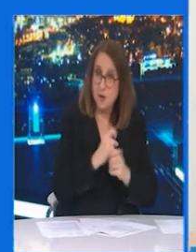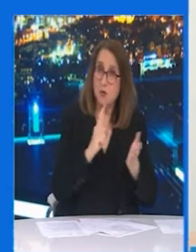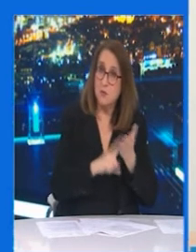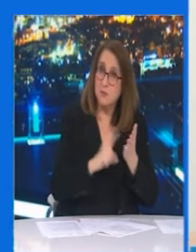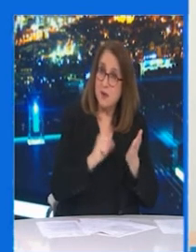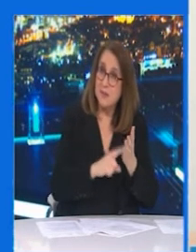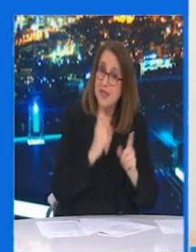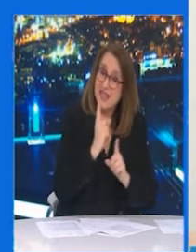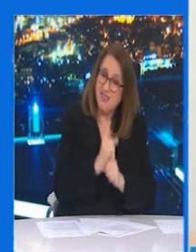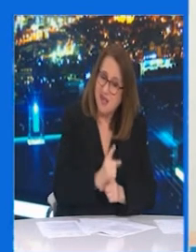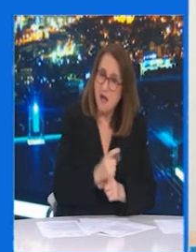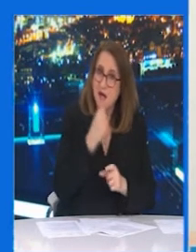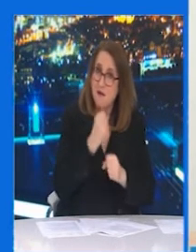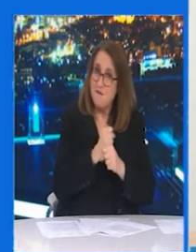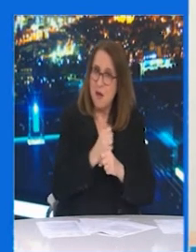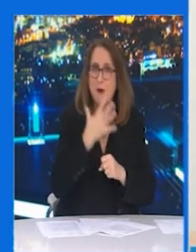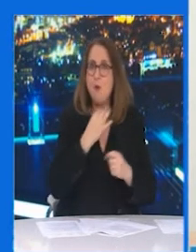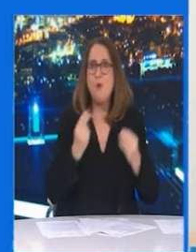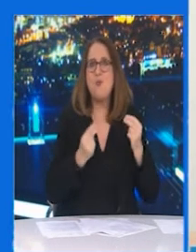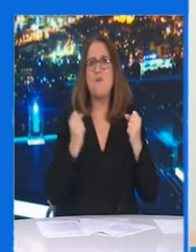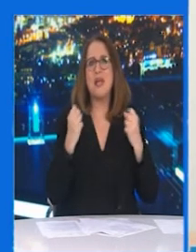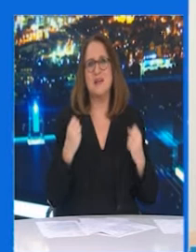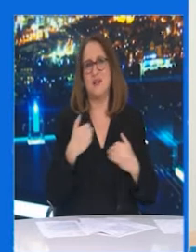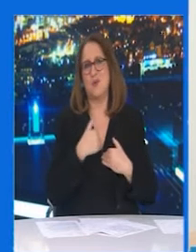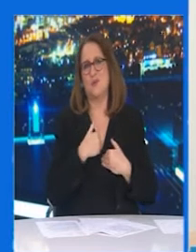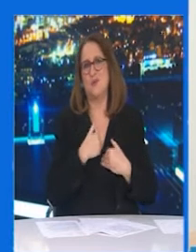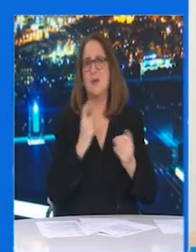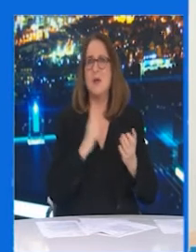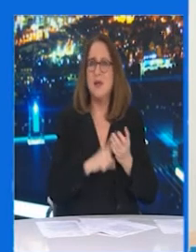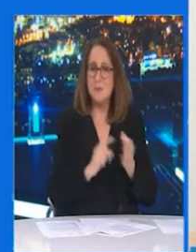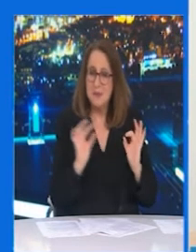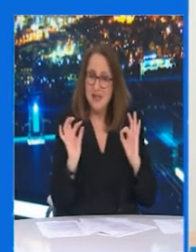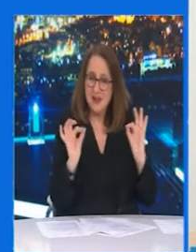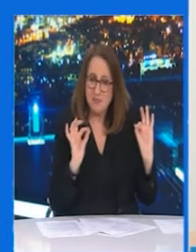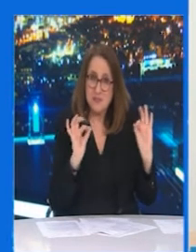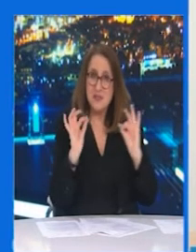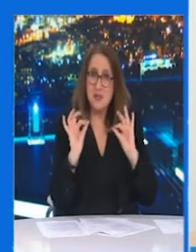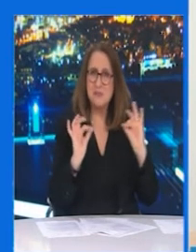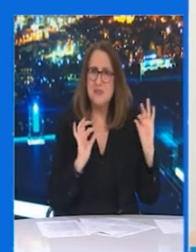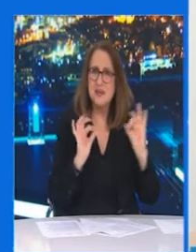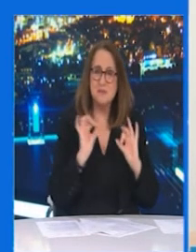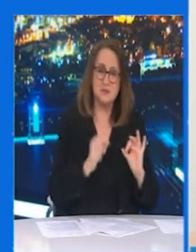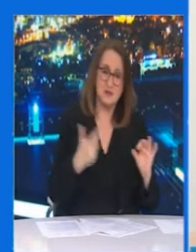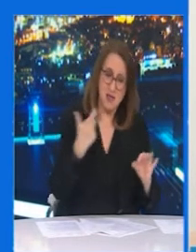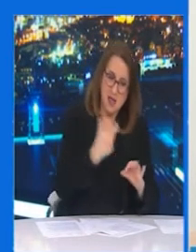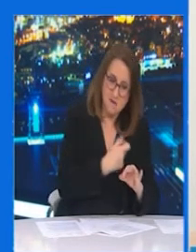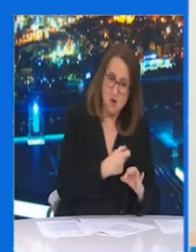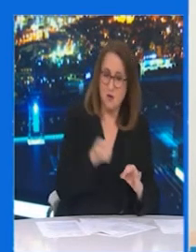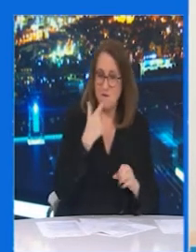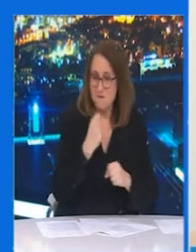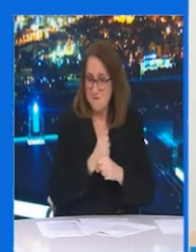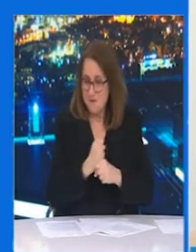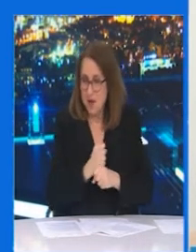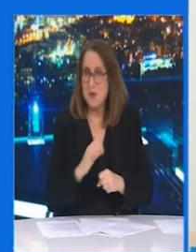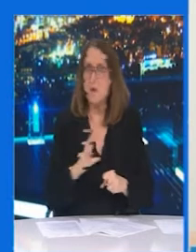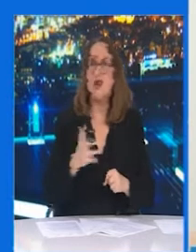συγκεκριμένη φαρμακευτική αγωγή ή συγκεκριμένη δοσολογία και διάρκεια φαρμακευτικής αγωγής, και σε κάποιες περιπτώσεις αφορά και